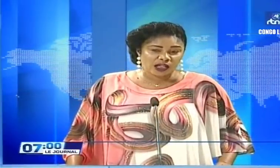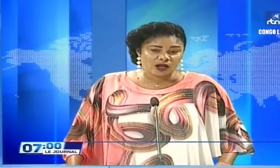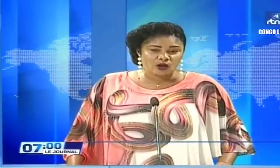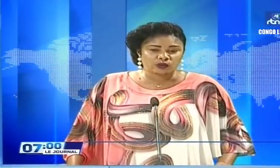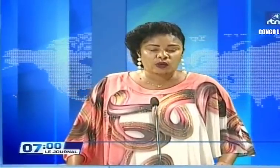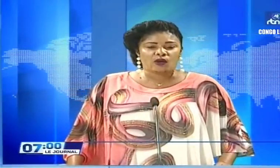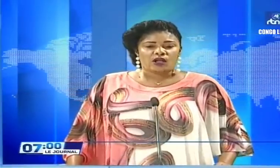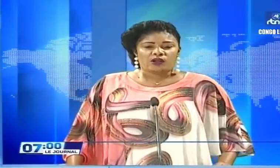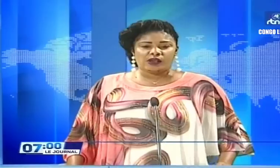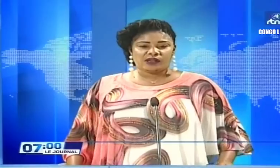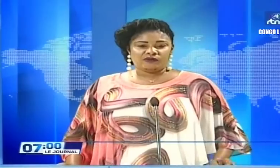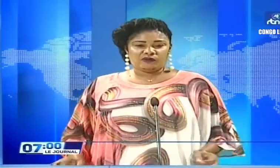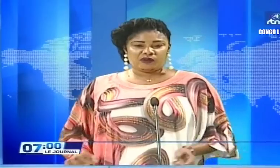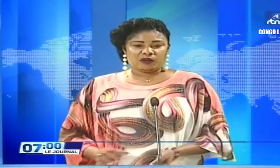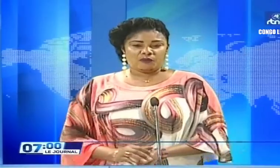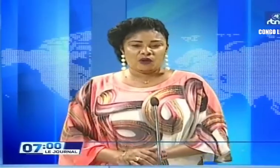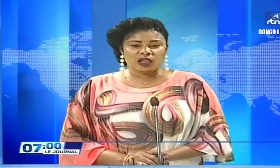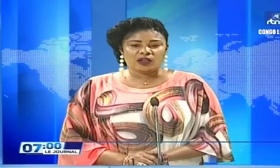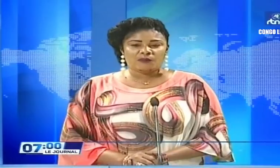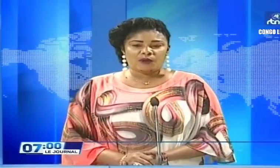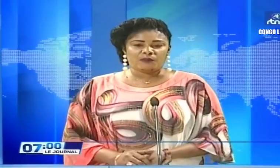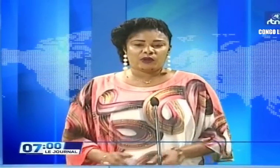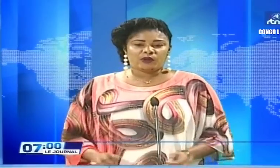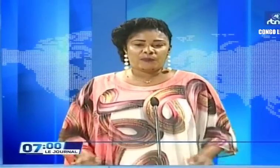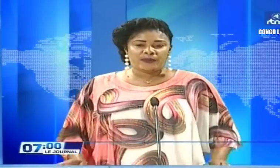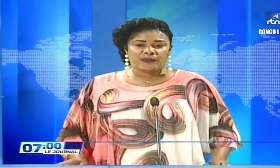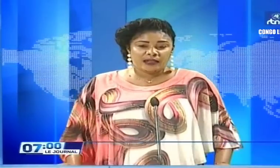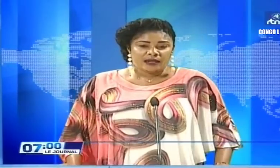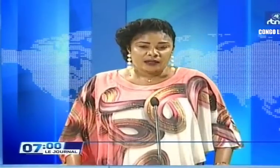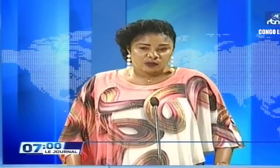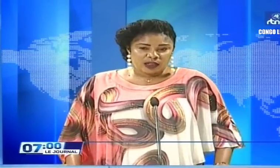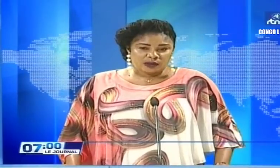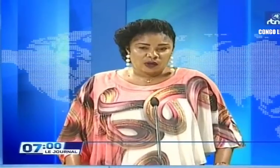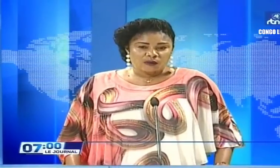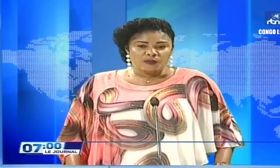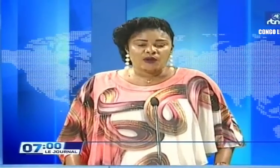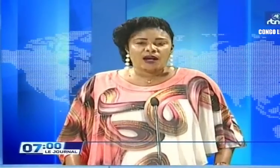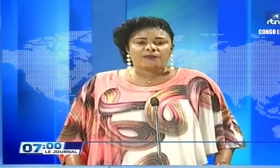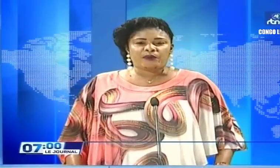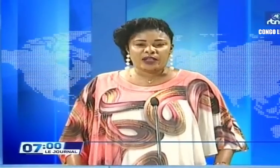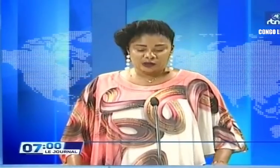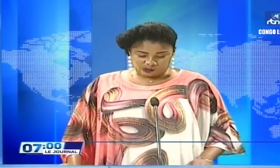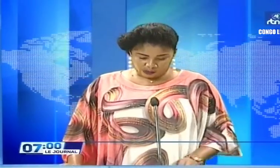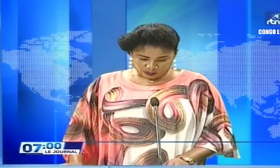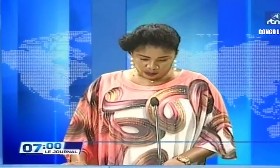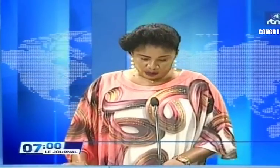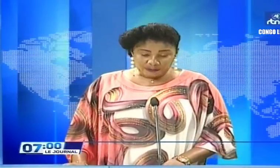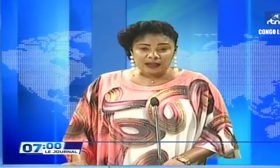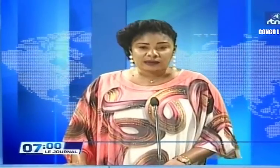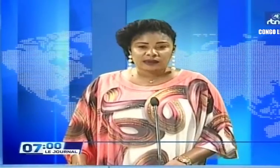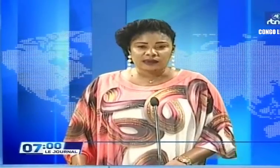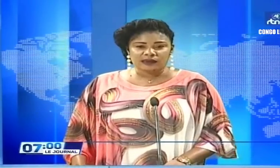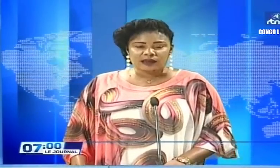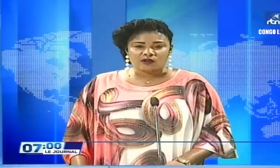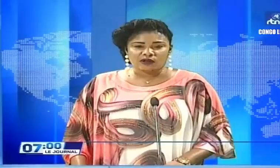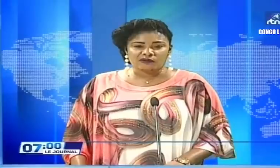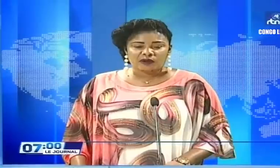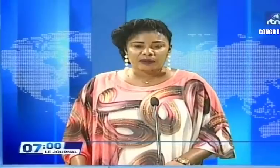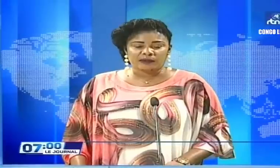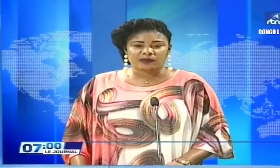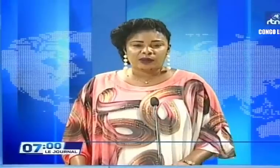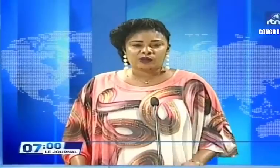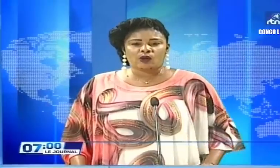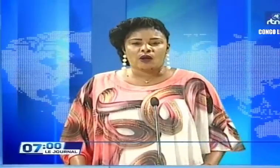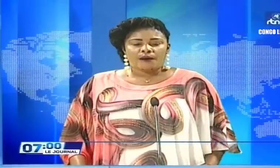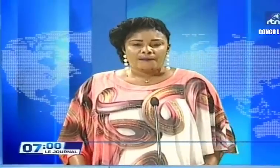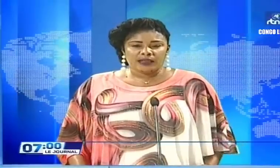échanges hier entre le chef du gouvernement et les membres de pays donateurs pour appuyer ce programme. Ainsi dit, encore une fois,